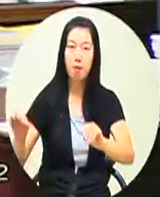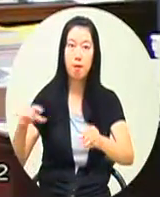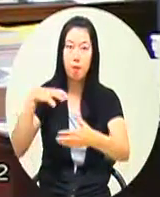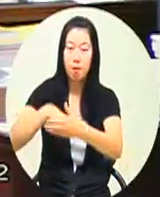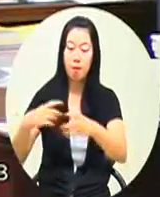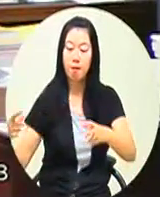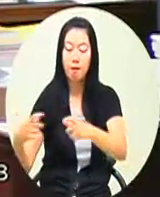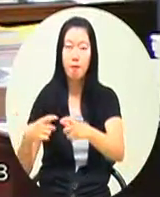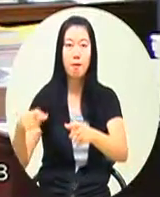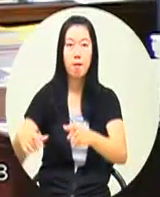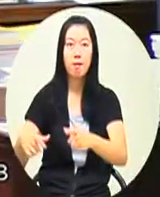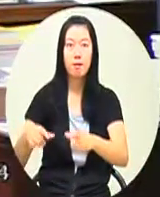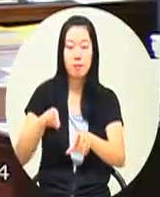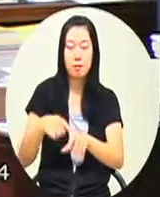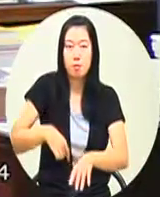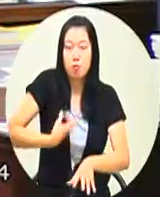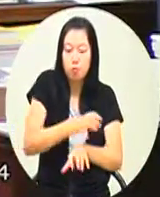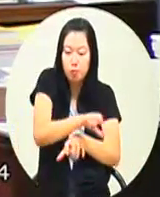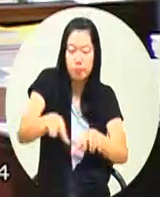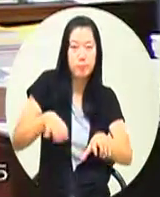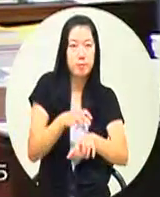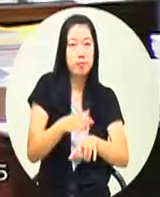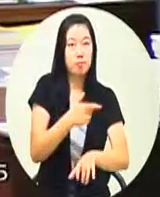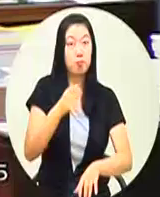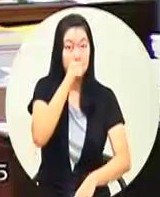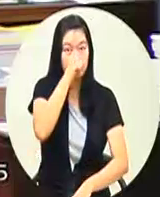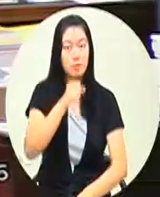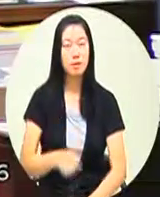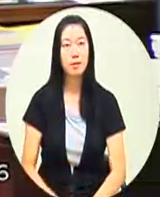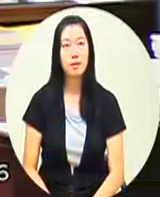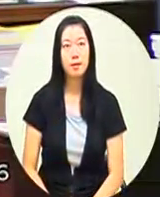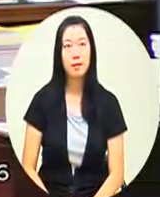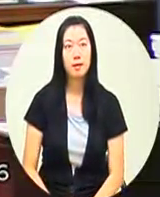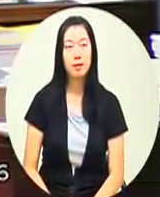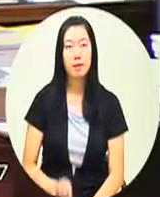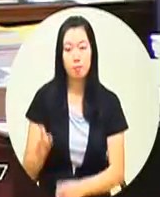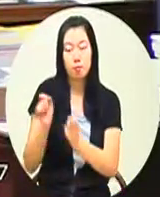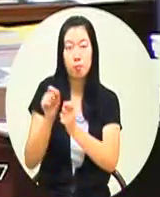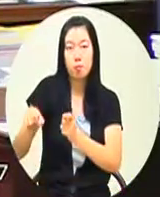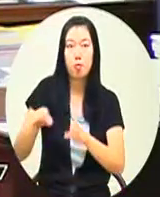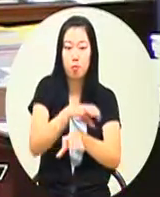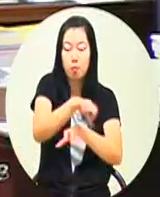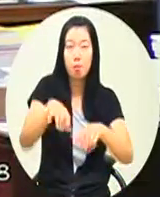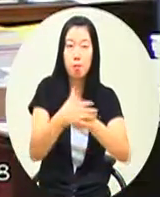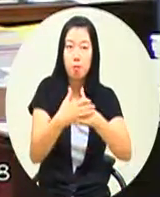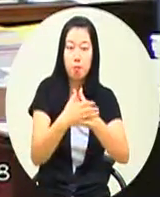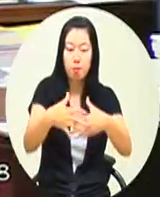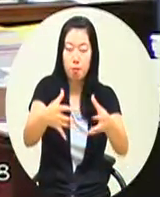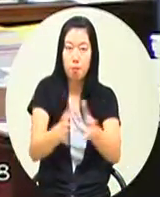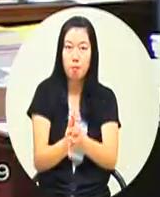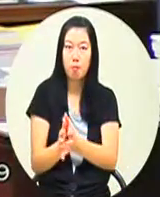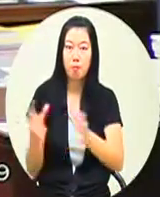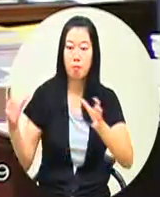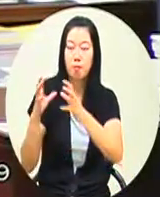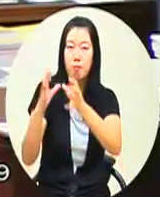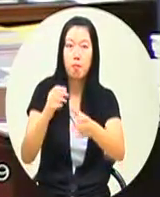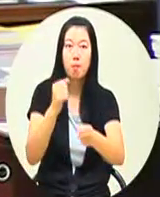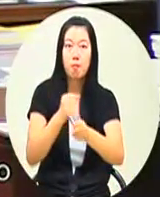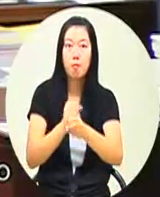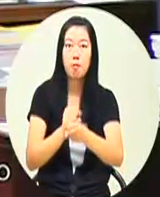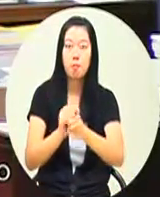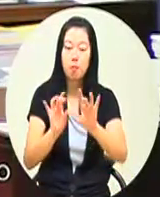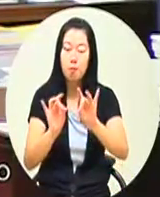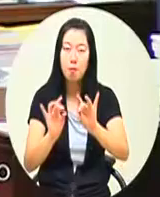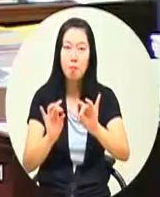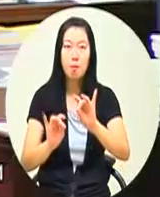积最小，可是它生态多样性是最好的。那观光局最近也要跟一些环保团体要去做湿地里面的外来种的移除的工